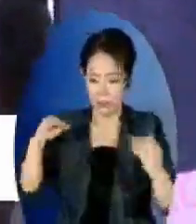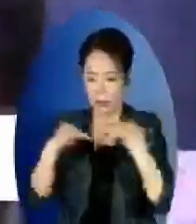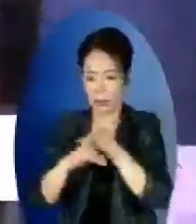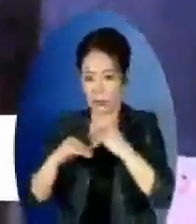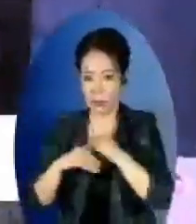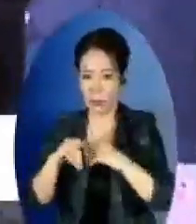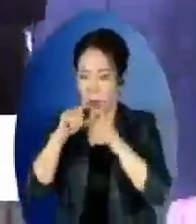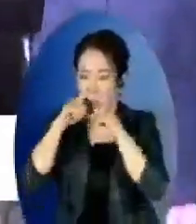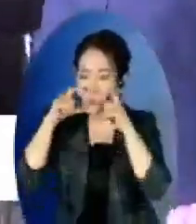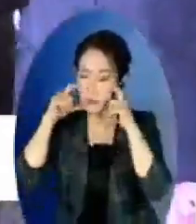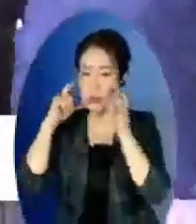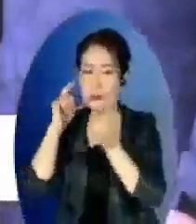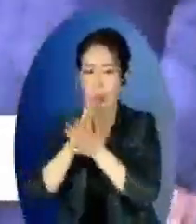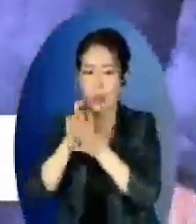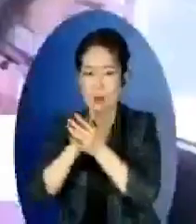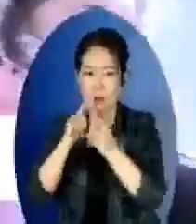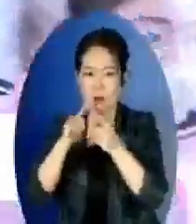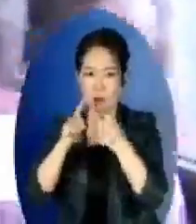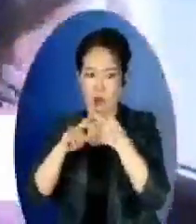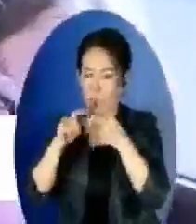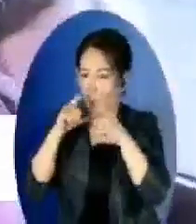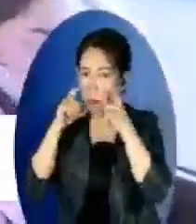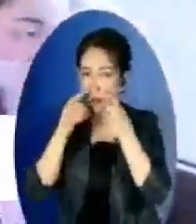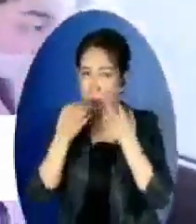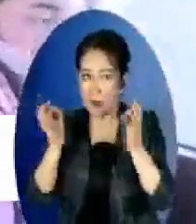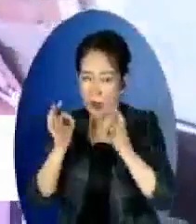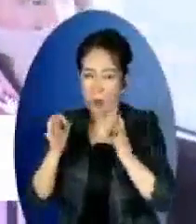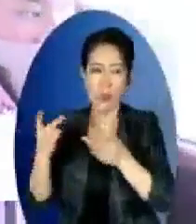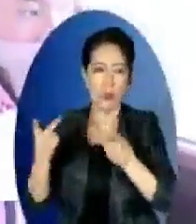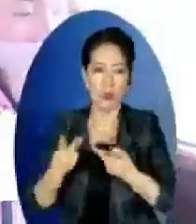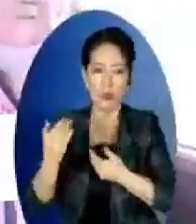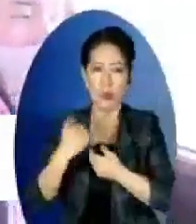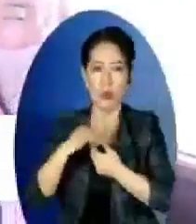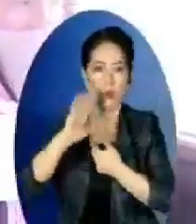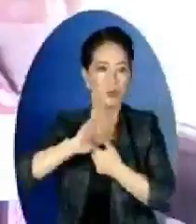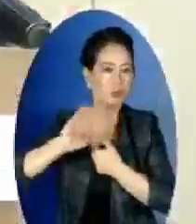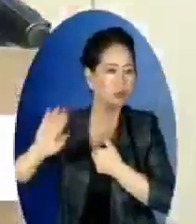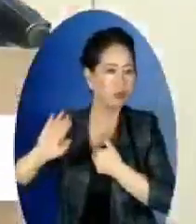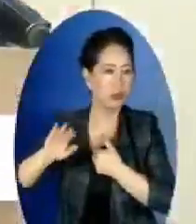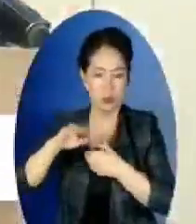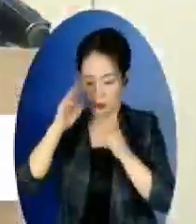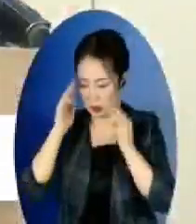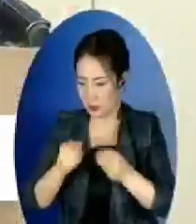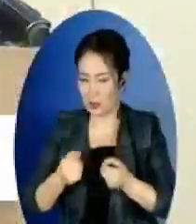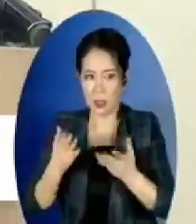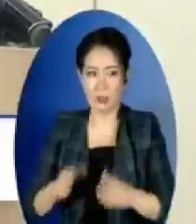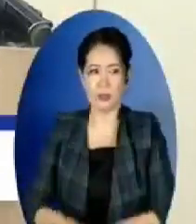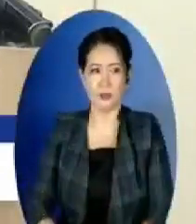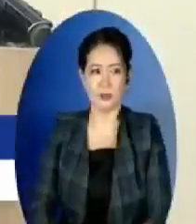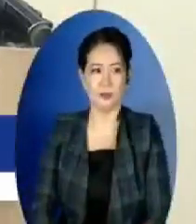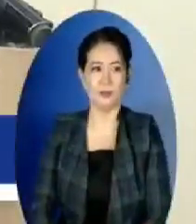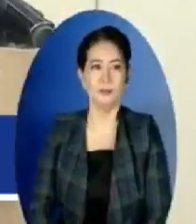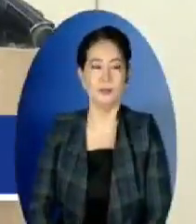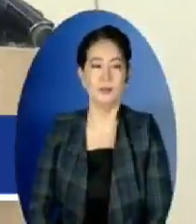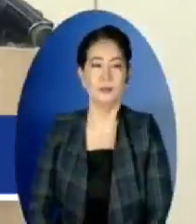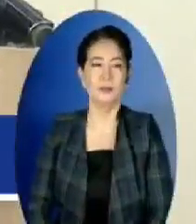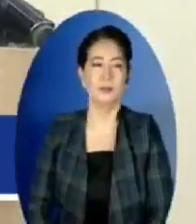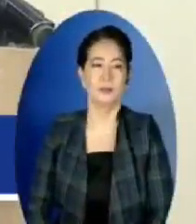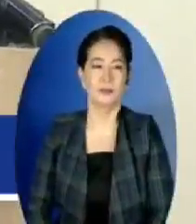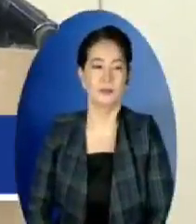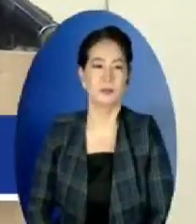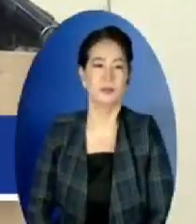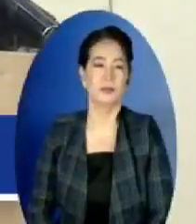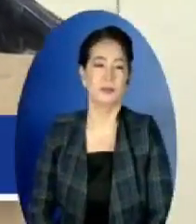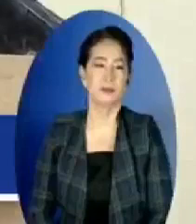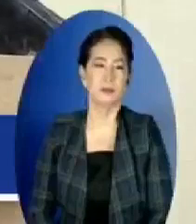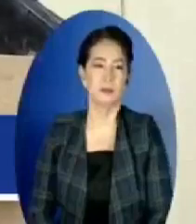зайлшгүй хэрэглэх, хэрэглээгүй тохиолдолд үйлчлэхгүй байх тухай шийдвэр гарсан гэдгийг хэлж байна. Өндөржүүлсэн бэлэн байдлын зэрэгт хэсэгчлэн байдлаар